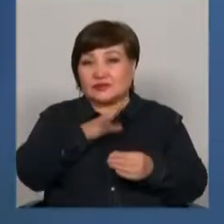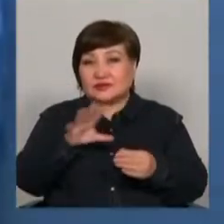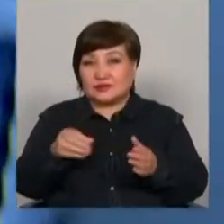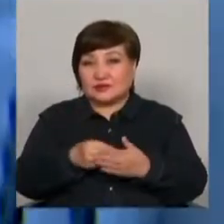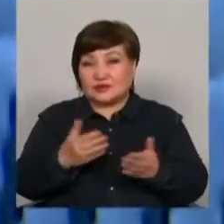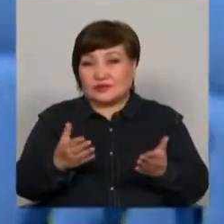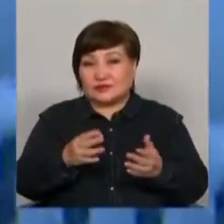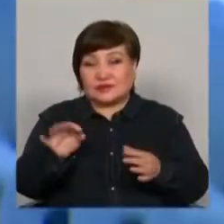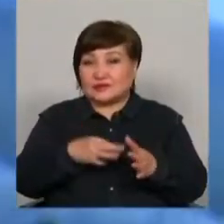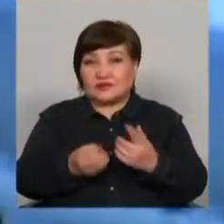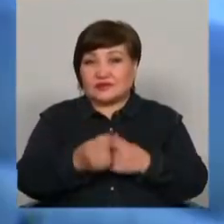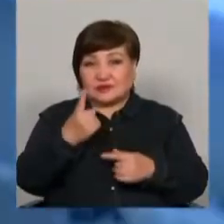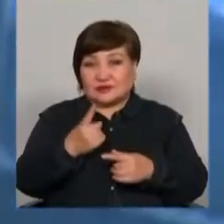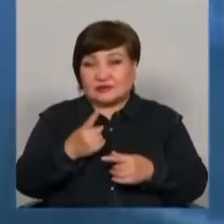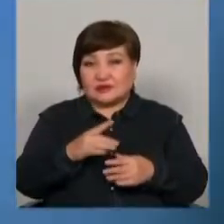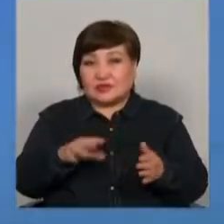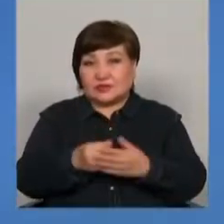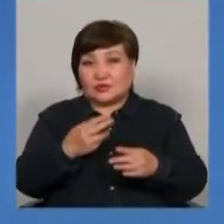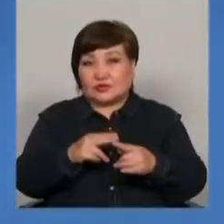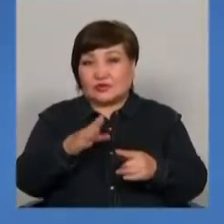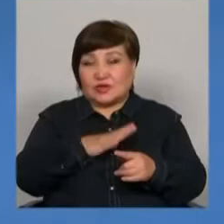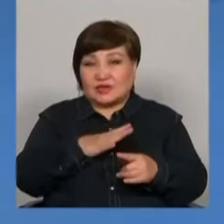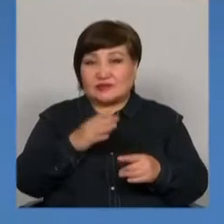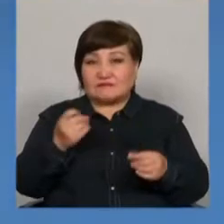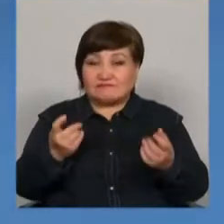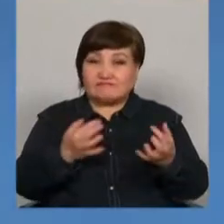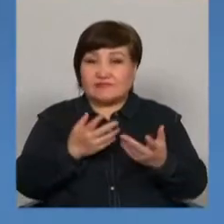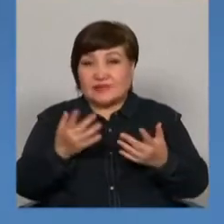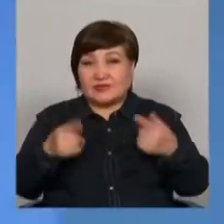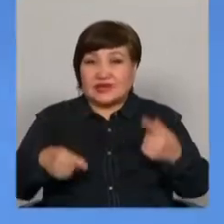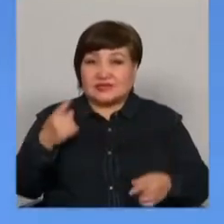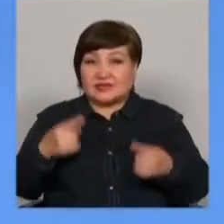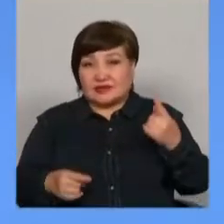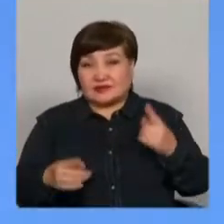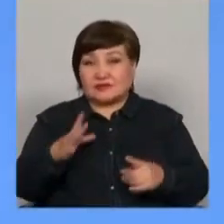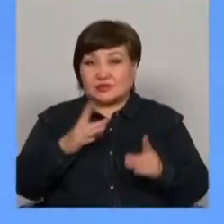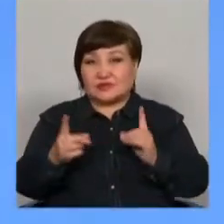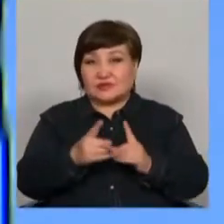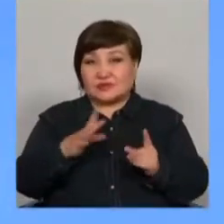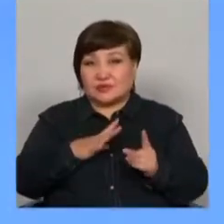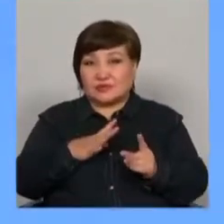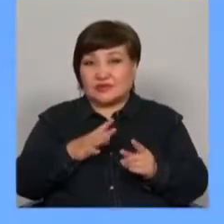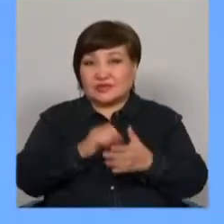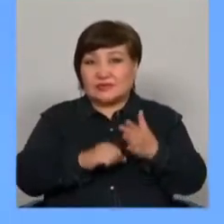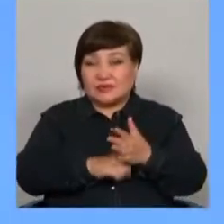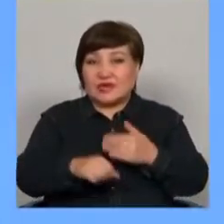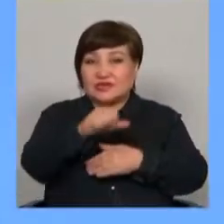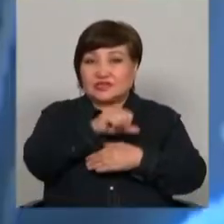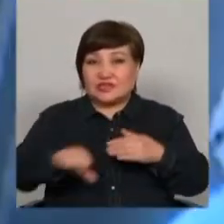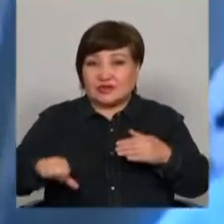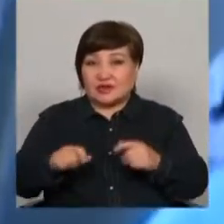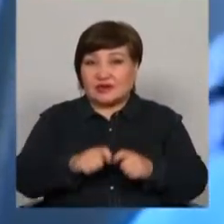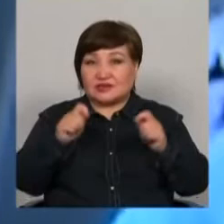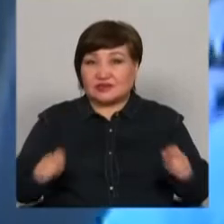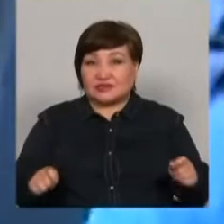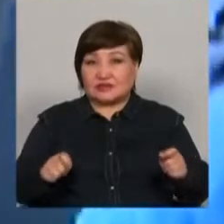болды, бірен-саран болып отырды. Бірен-саран болып отырған кезде себебі шекара ашық, халық сыртқадай